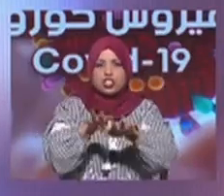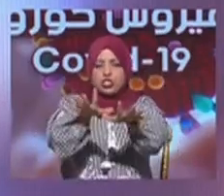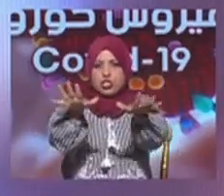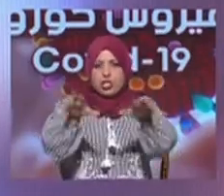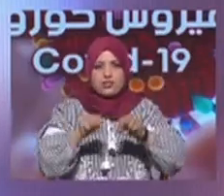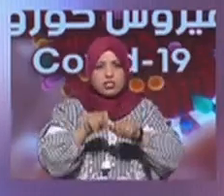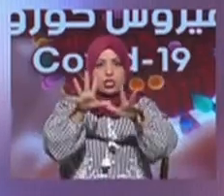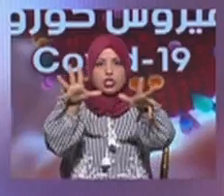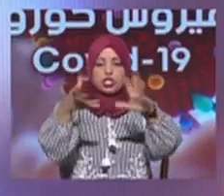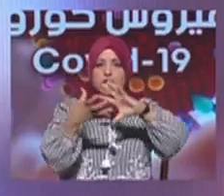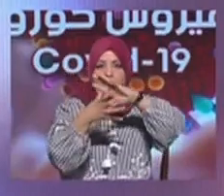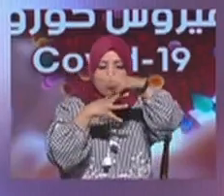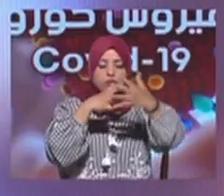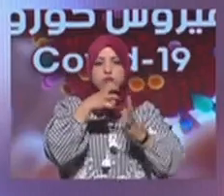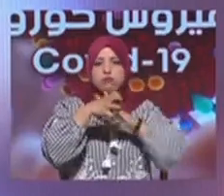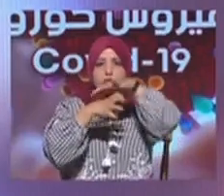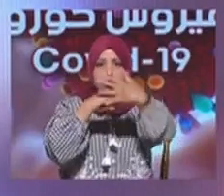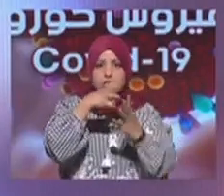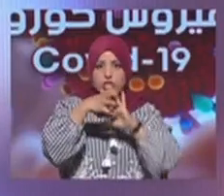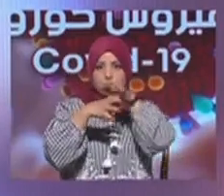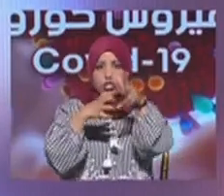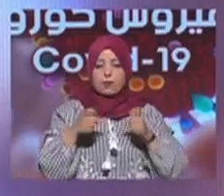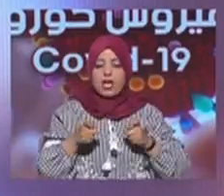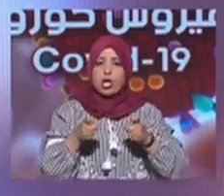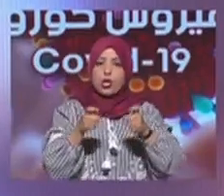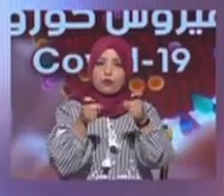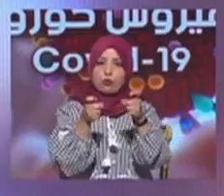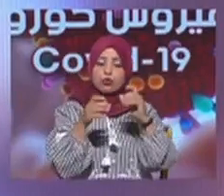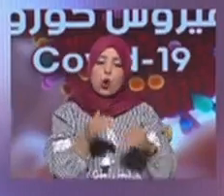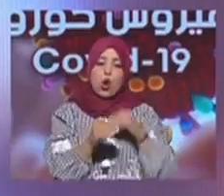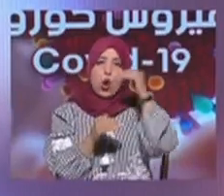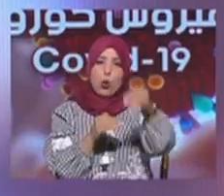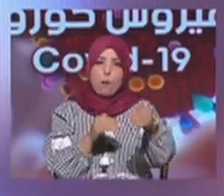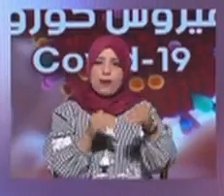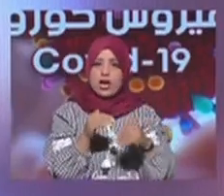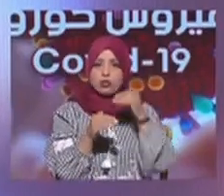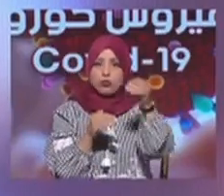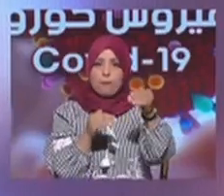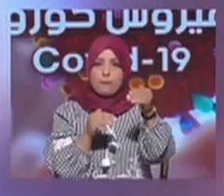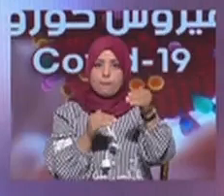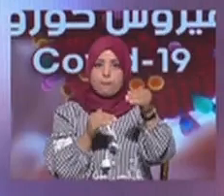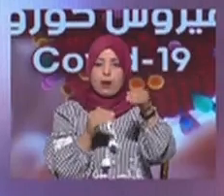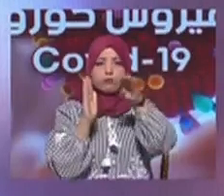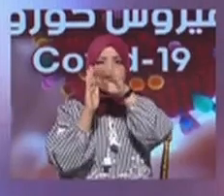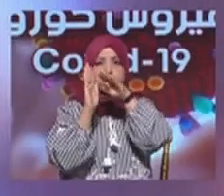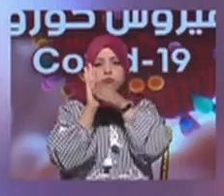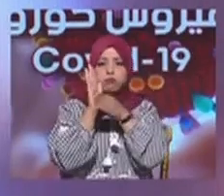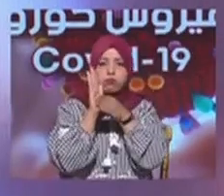يعطيو يكونوا القشره ولا لي سبيكول، ومن بعد يصير التركيب نتاعهم باش تولي في وسط